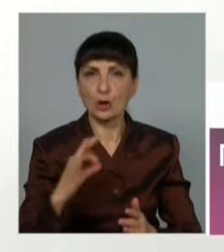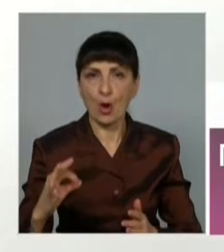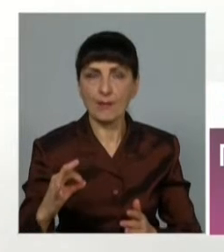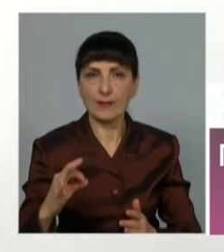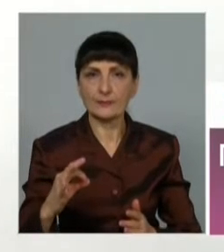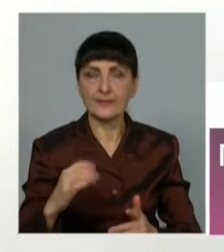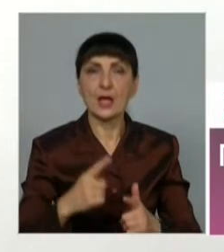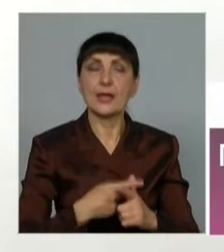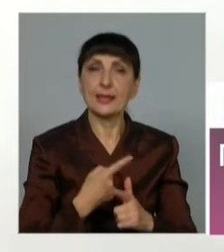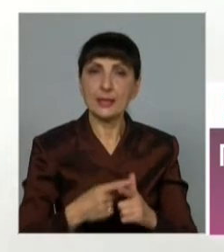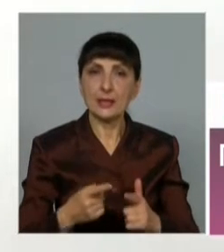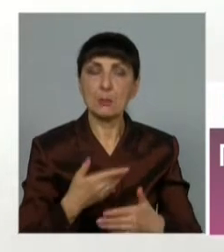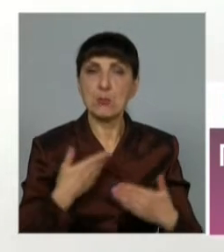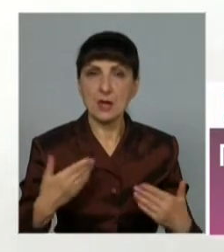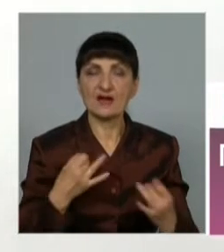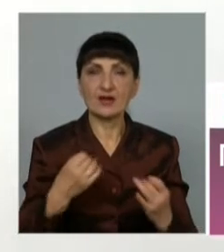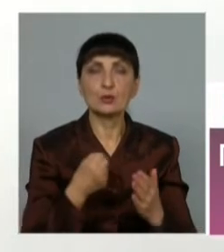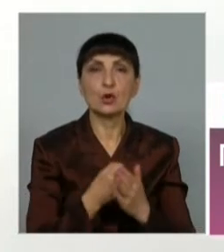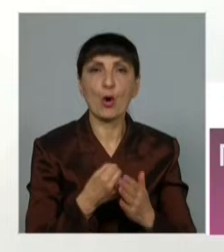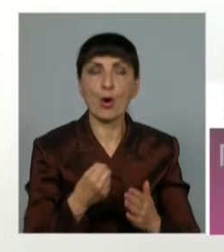24.00, или же мы говорим до